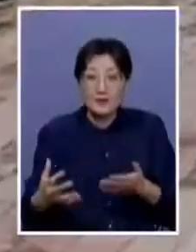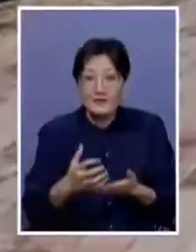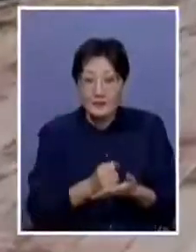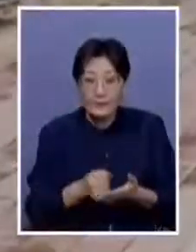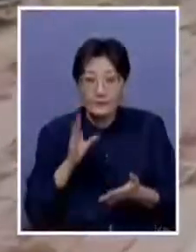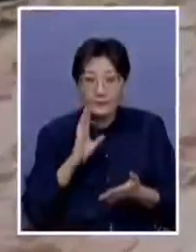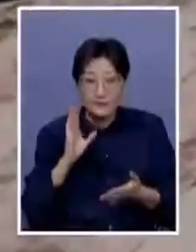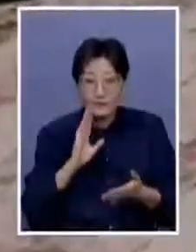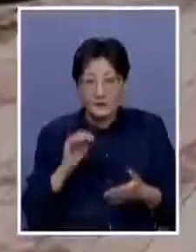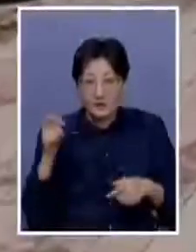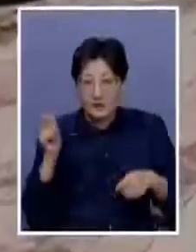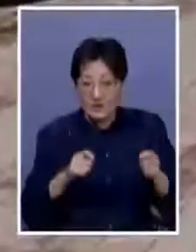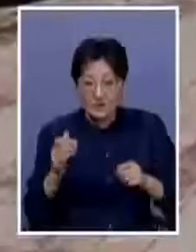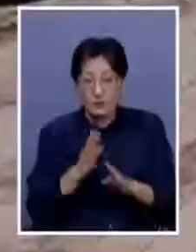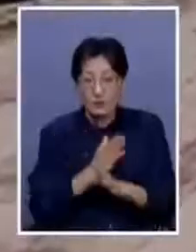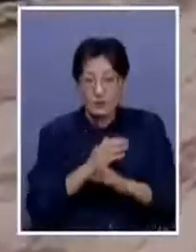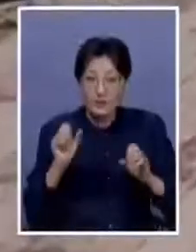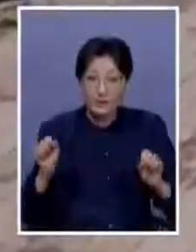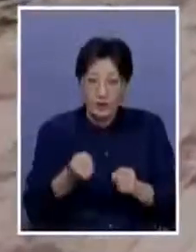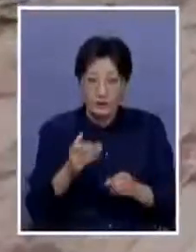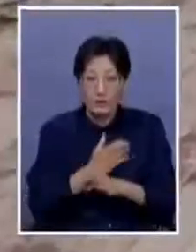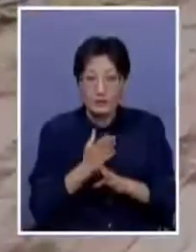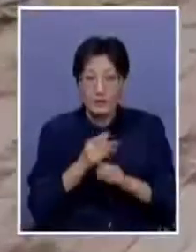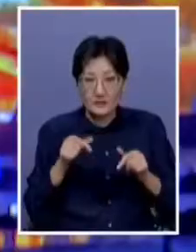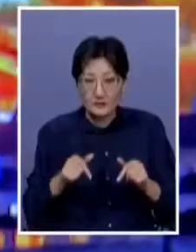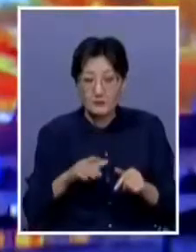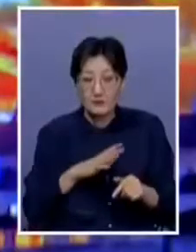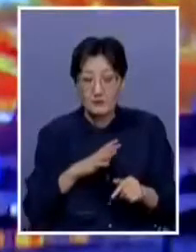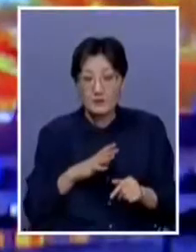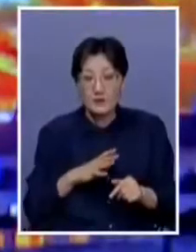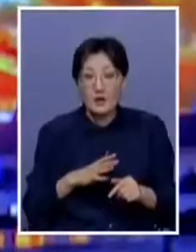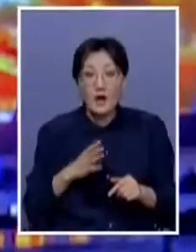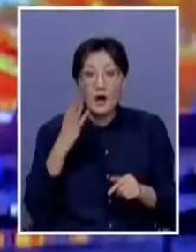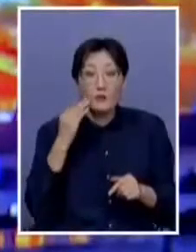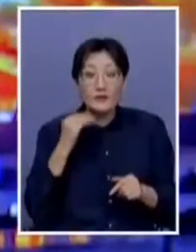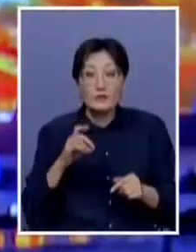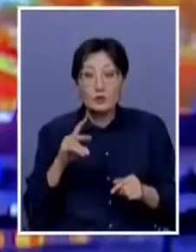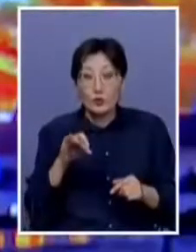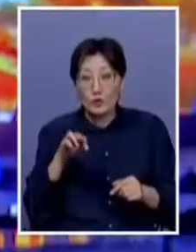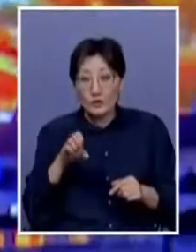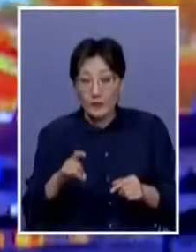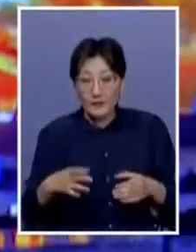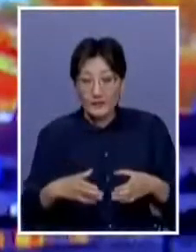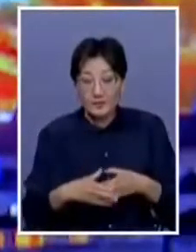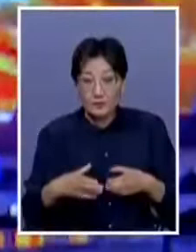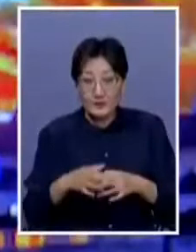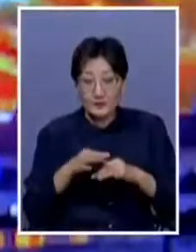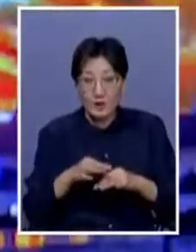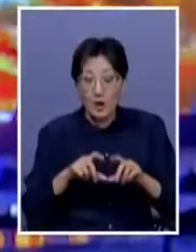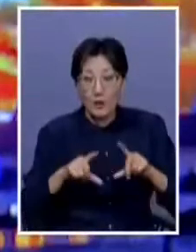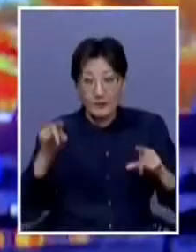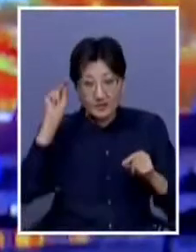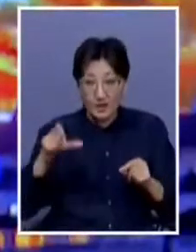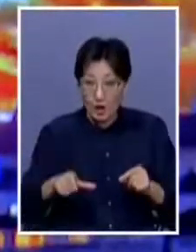набирали воду в непогоду, в дождливую, холод, гололед здесь был. Алматыда Нұр Отан партиясының ұйымдастыруымен мектепке